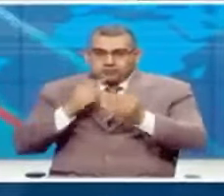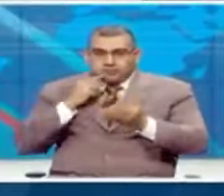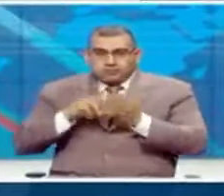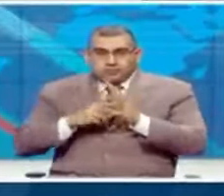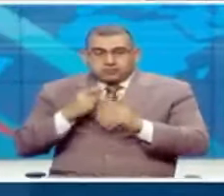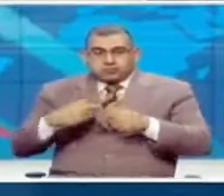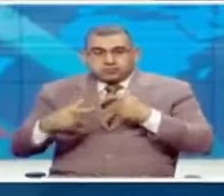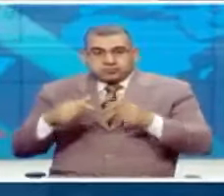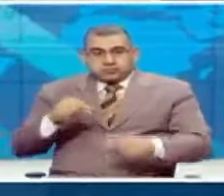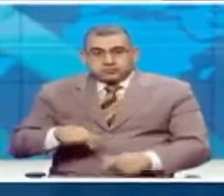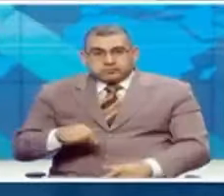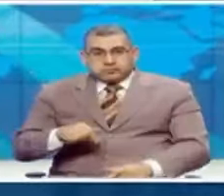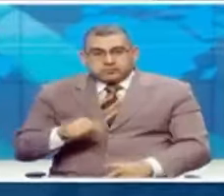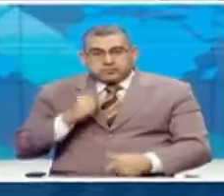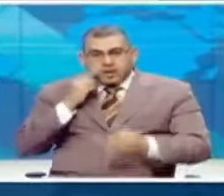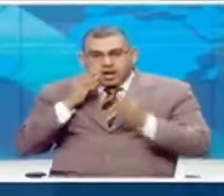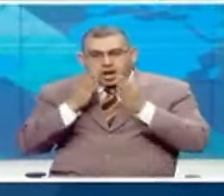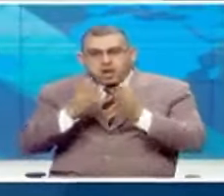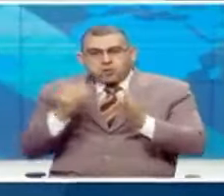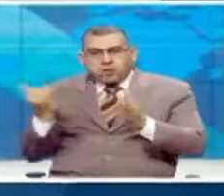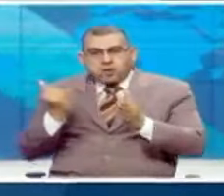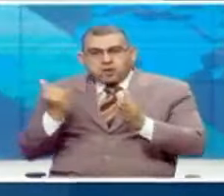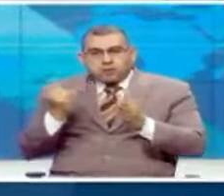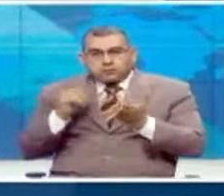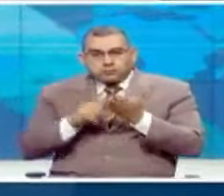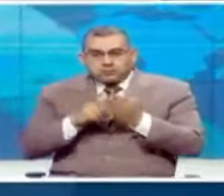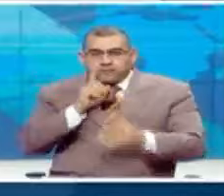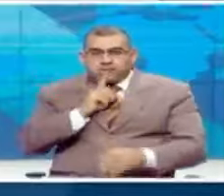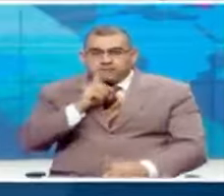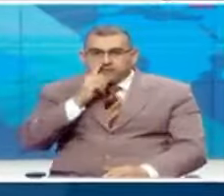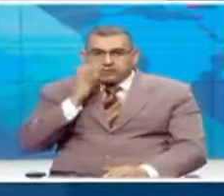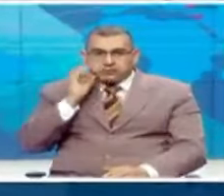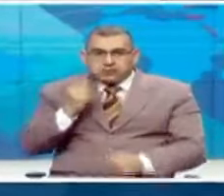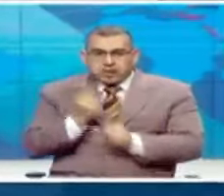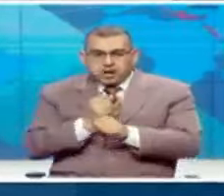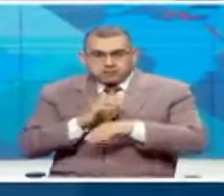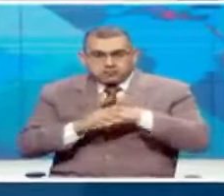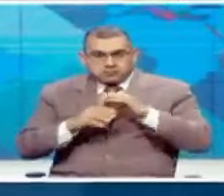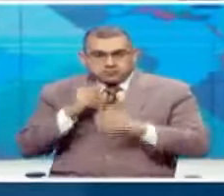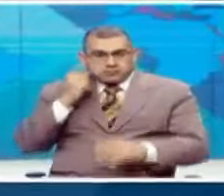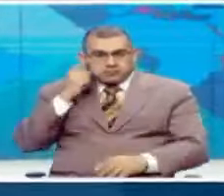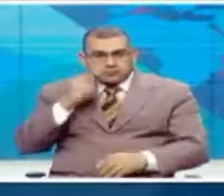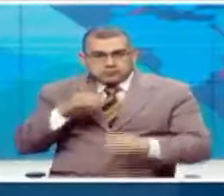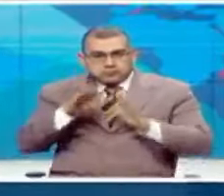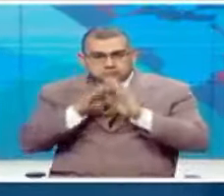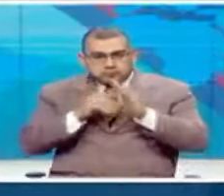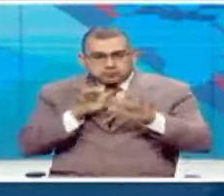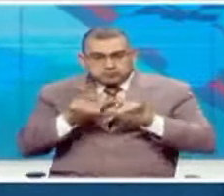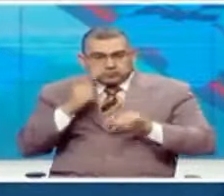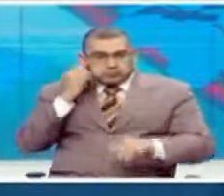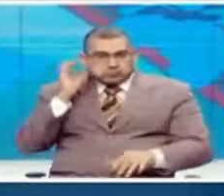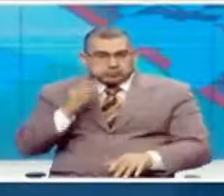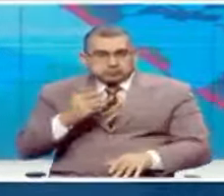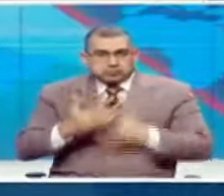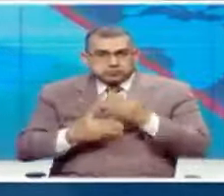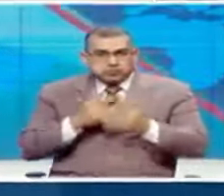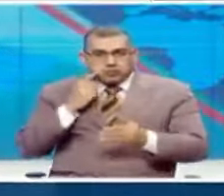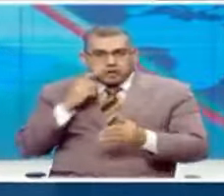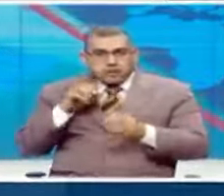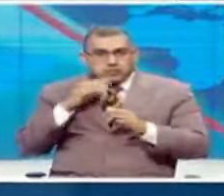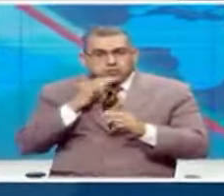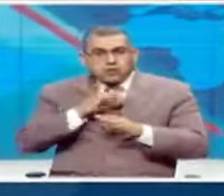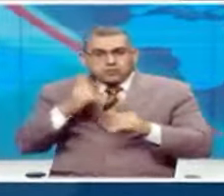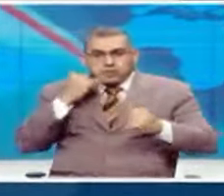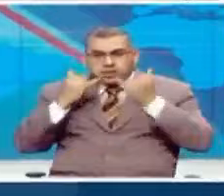وي بيركزوا على حتة الاحترافية، الشخصية الاحترافية اللي هو النظام وتغيير الشخصية والضبط وإدارة